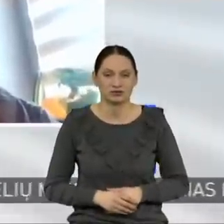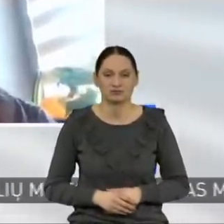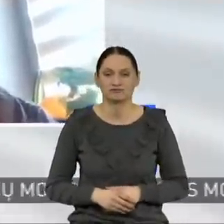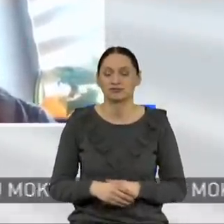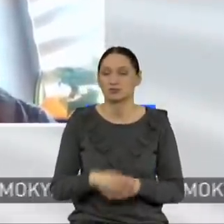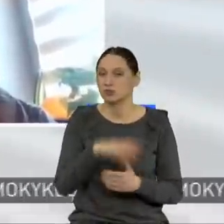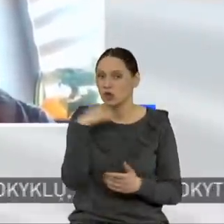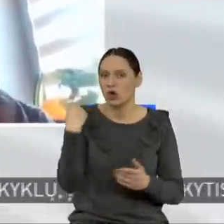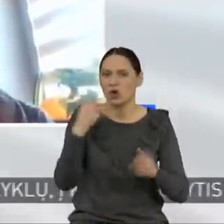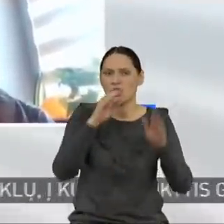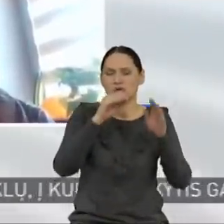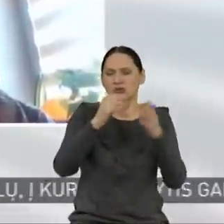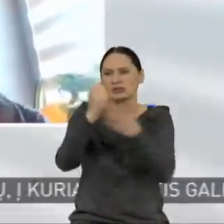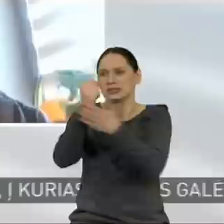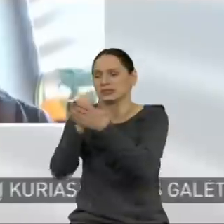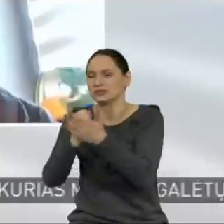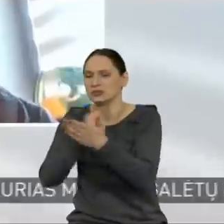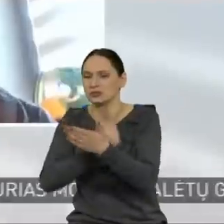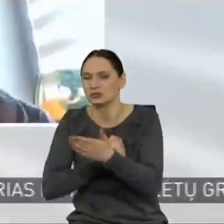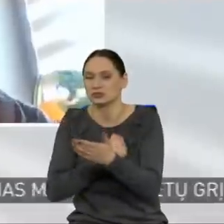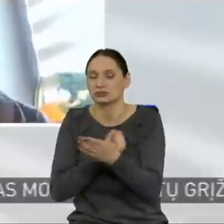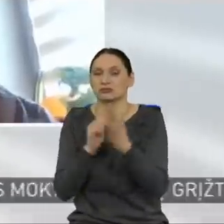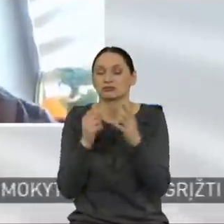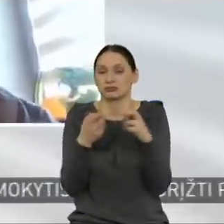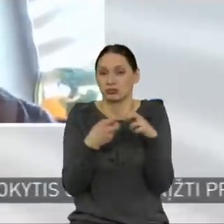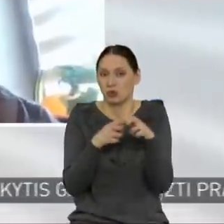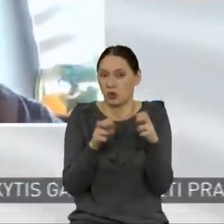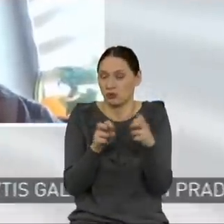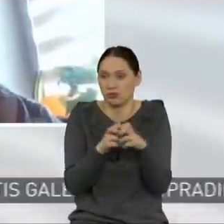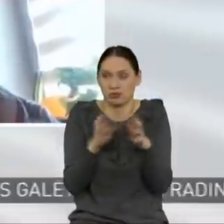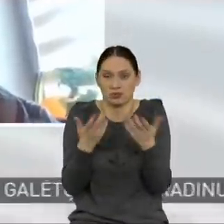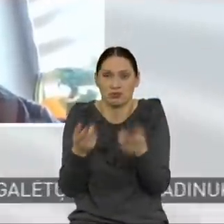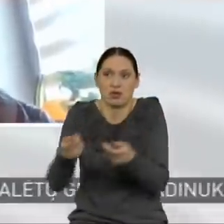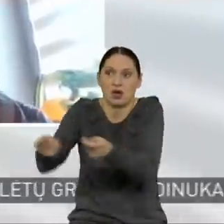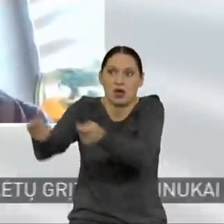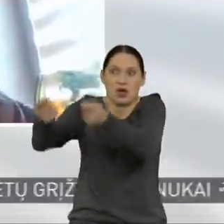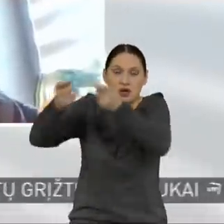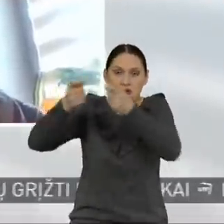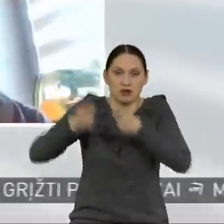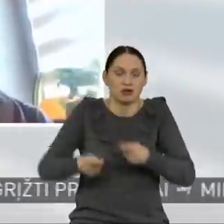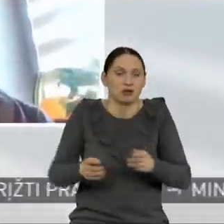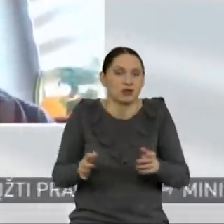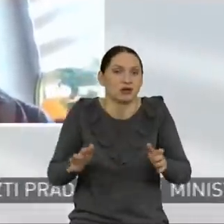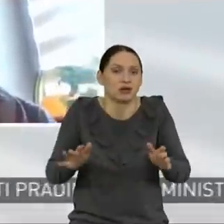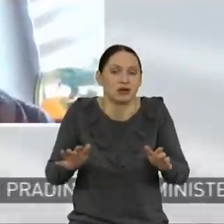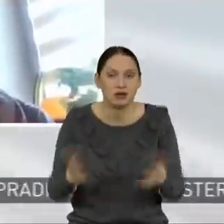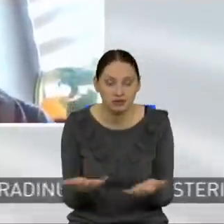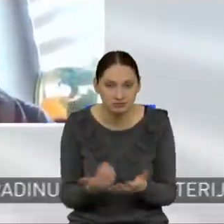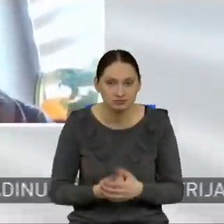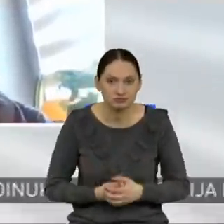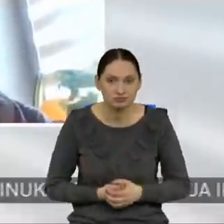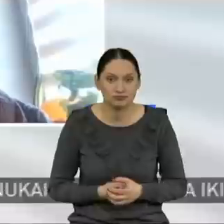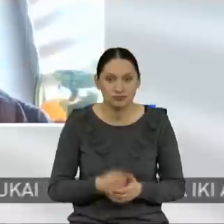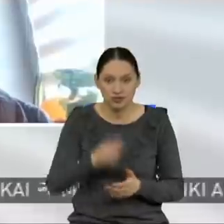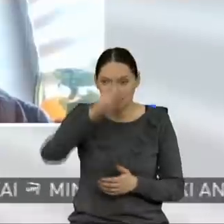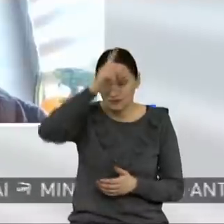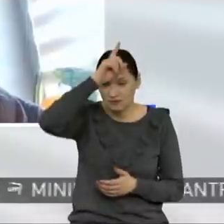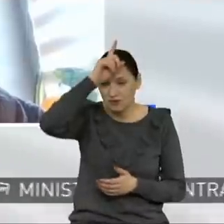problema jos atvežimo taip pat kol kas dar yra sprendžiama, nes neaišku, kaip mums pavyks nukeliauti